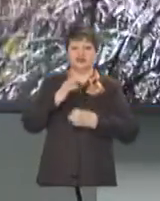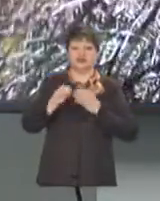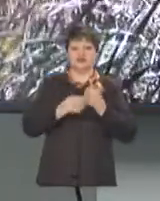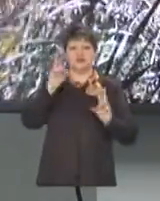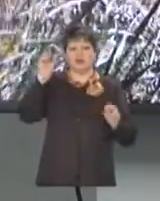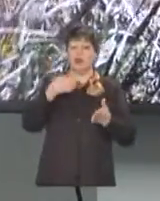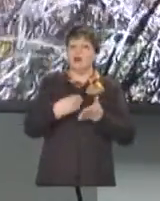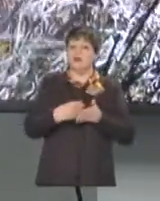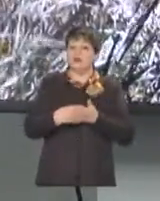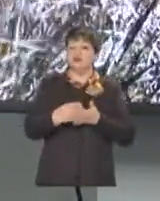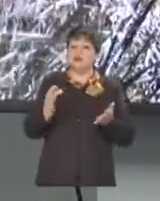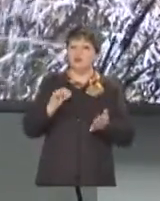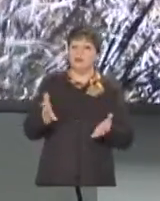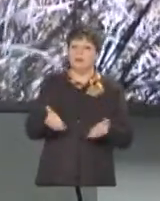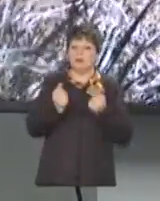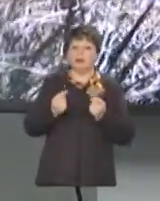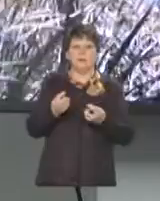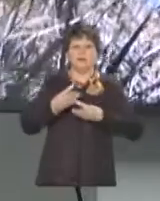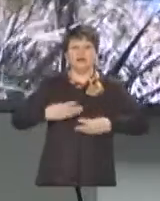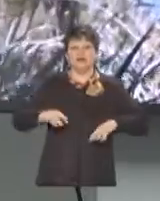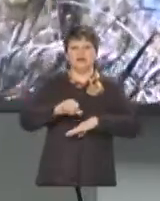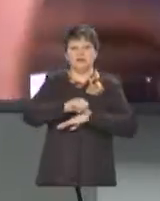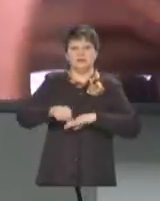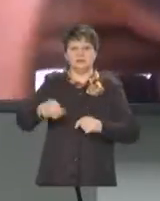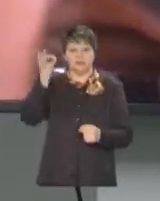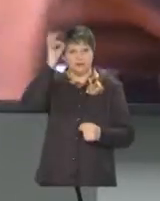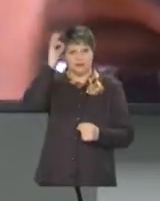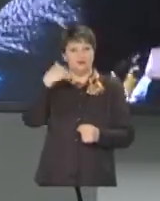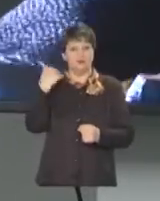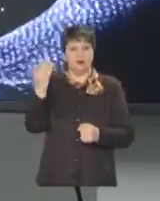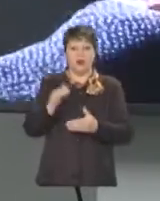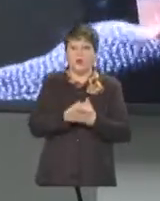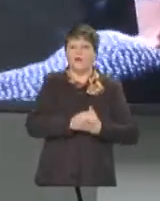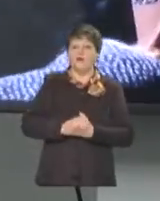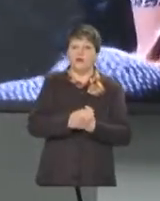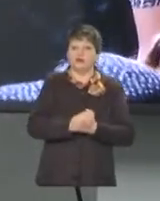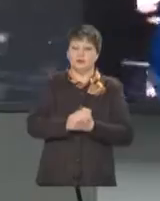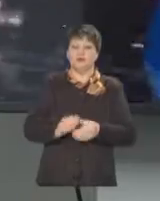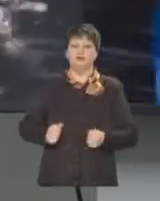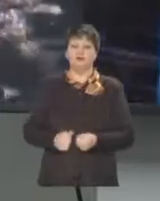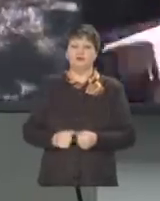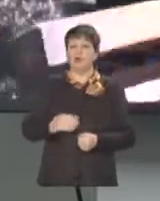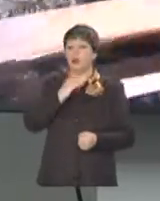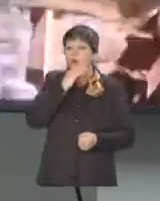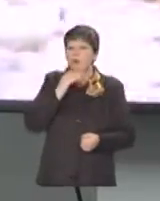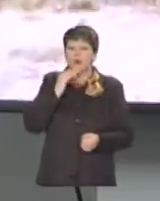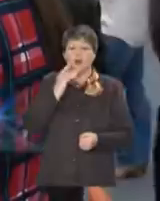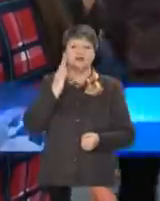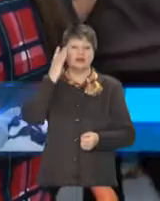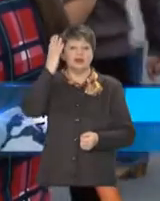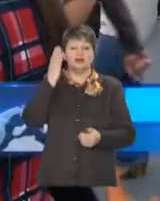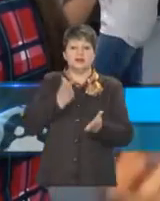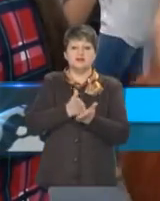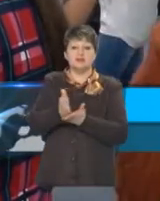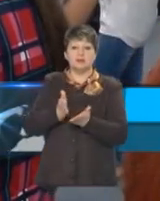освіта». Фінансується та підтримується він Міністерством закордонних справ Німеччини, зокрема фондом Роберта Боша. Дуже багато ідей